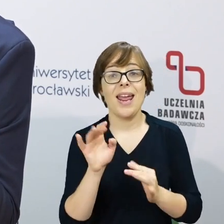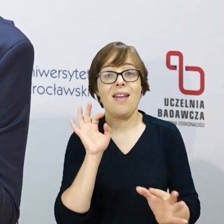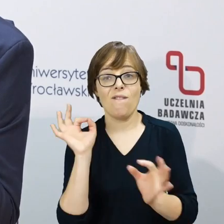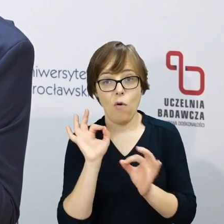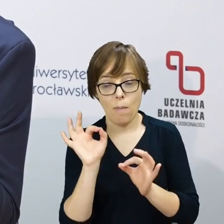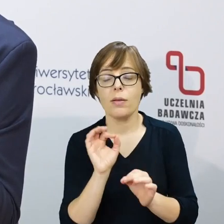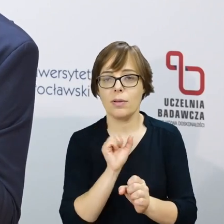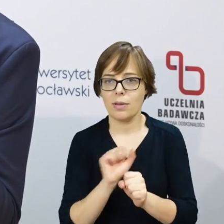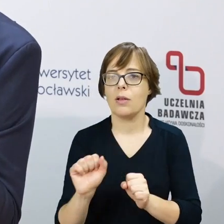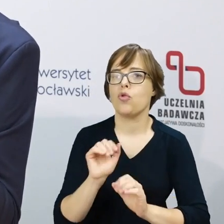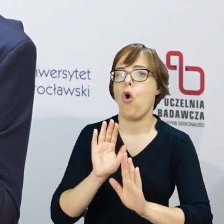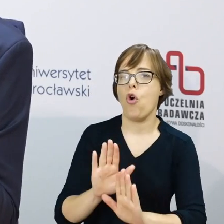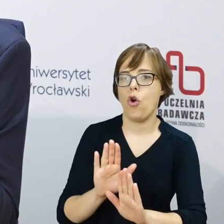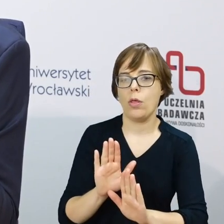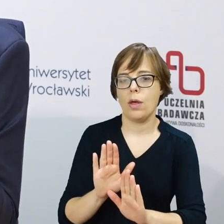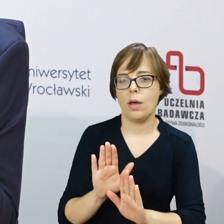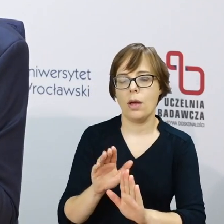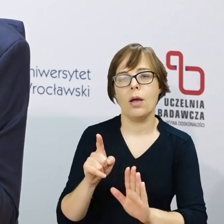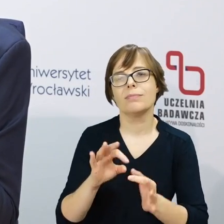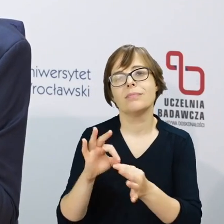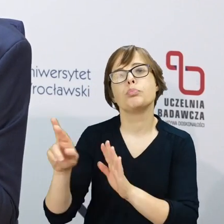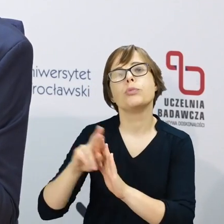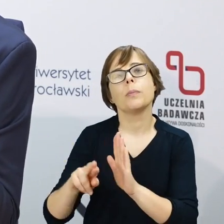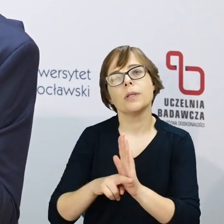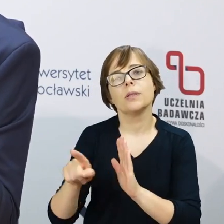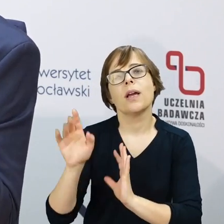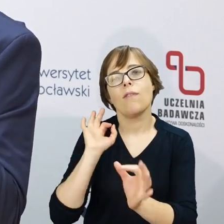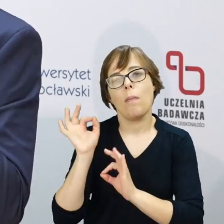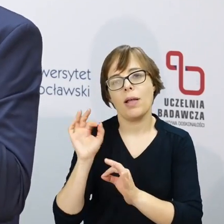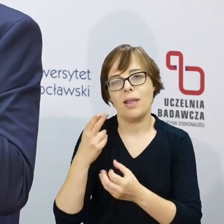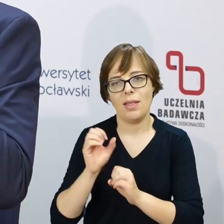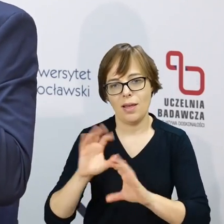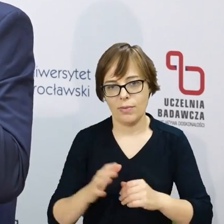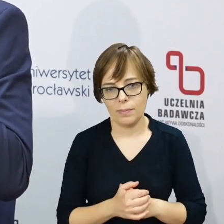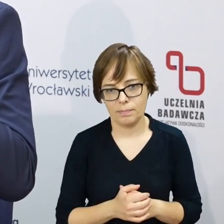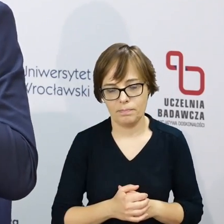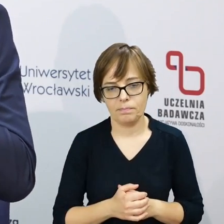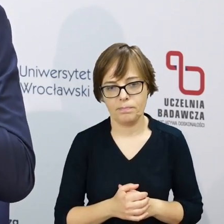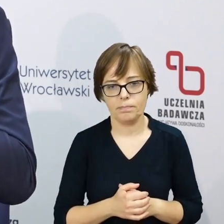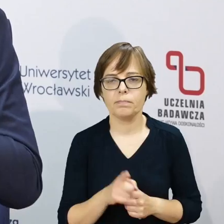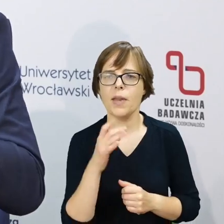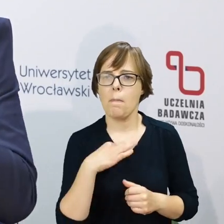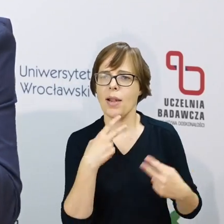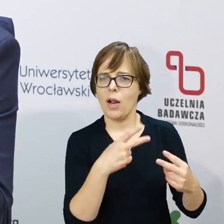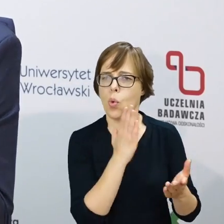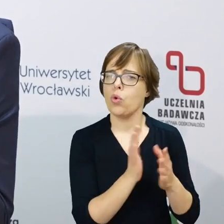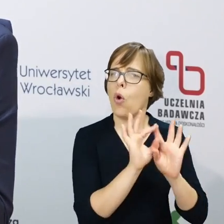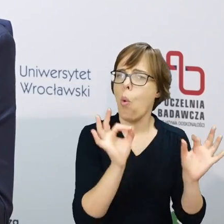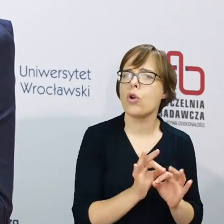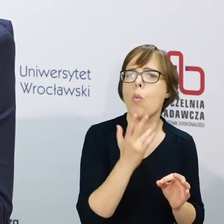ochronie na zasadach określonych w przepisach o ochronie informacji niejawnych. No i pani redaktor tak ogólnie wspomniała o tym, co tam jest w tej